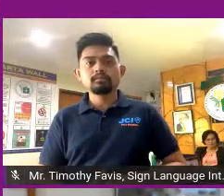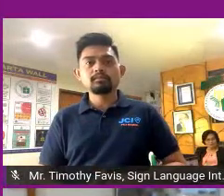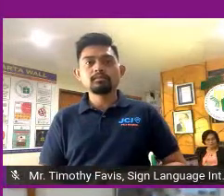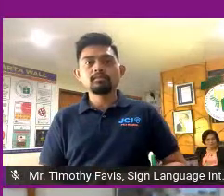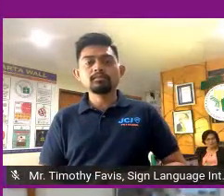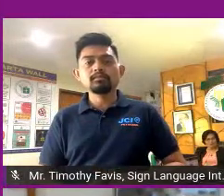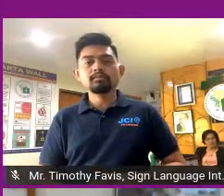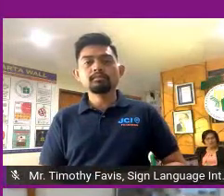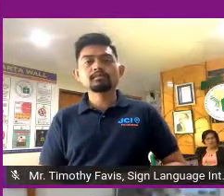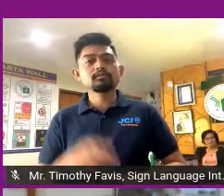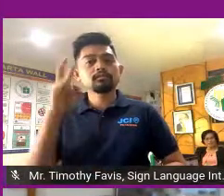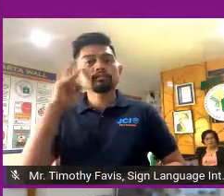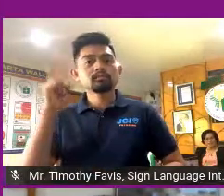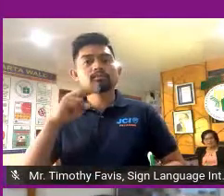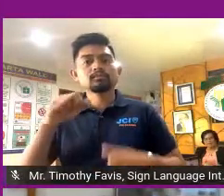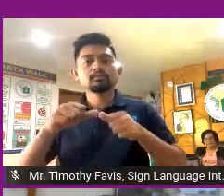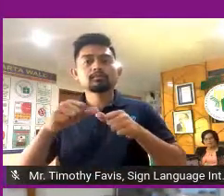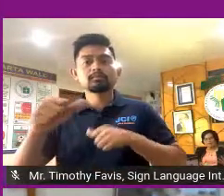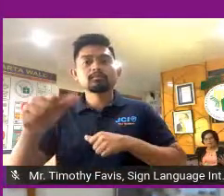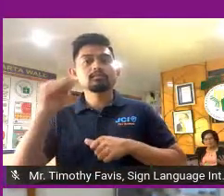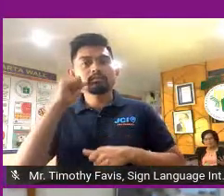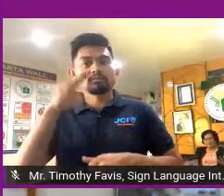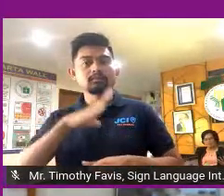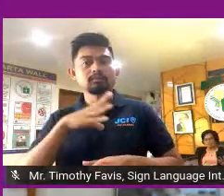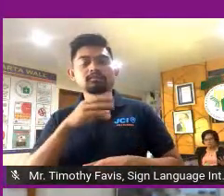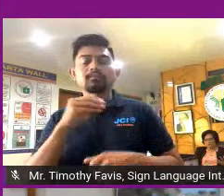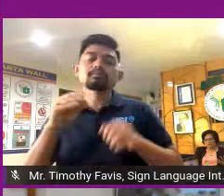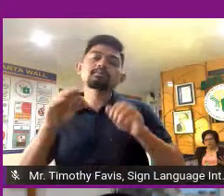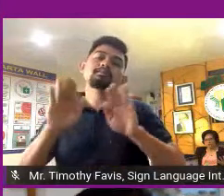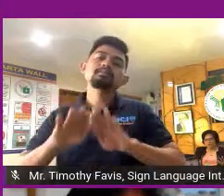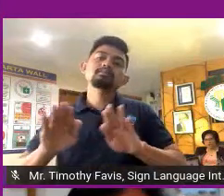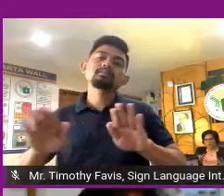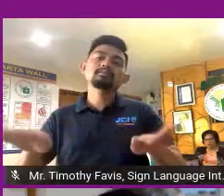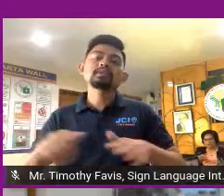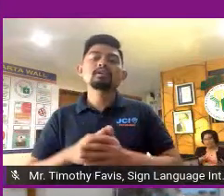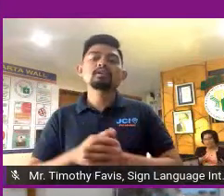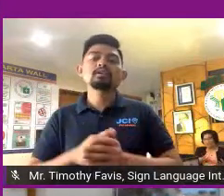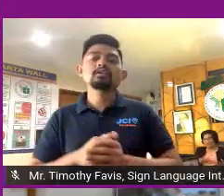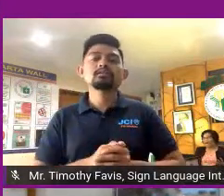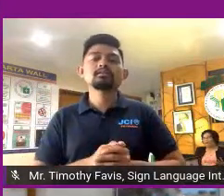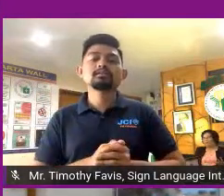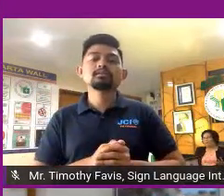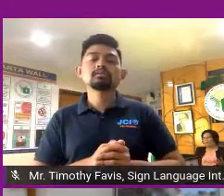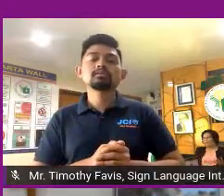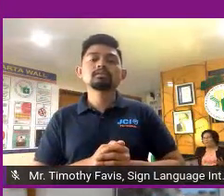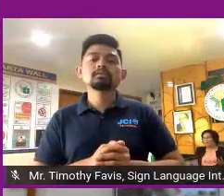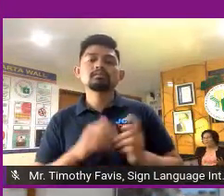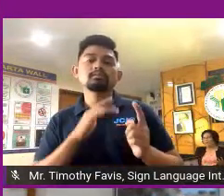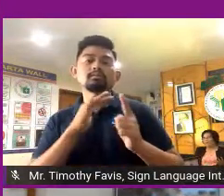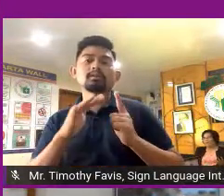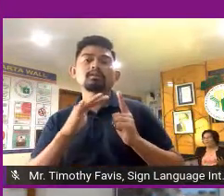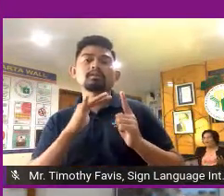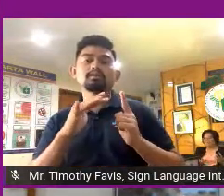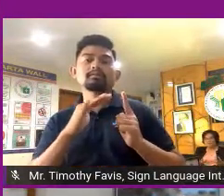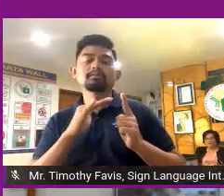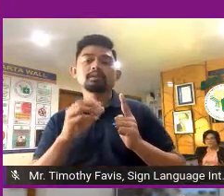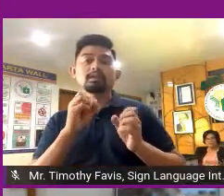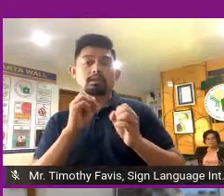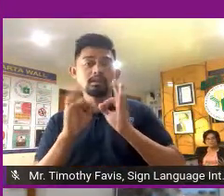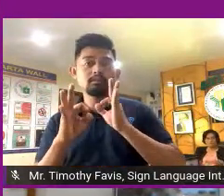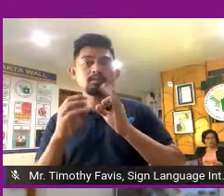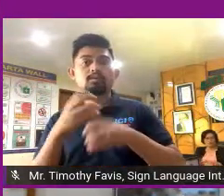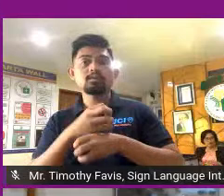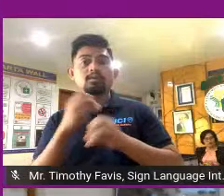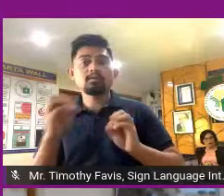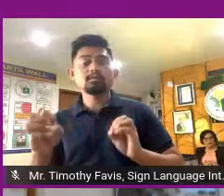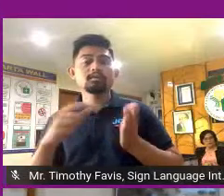sa violence against women. Makikita yan doon kung ang mga offices